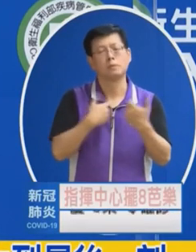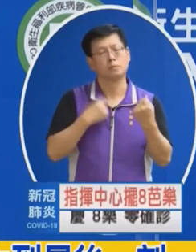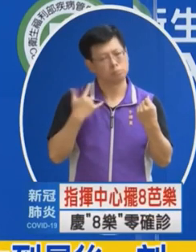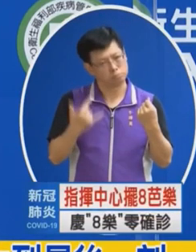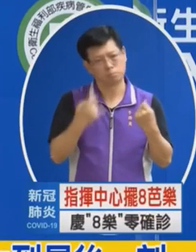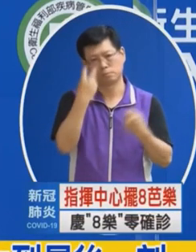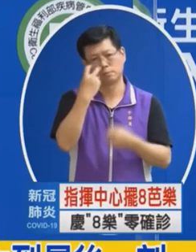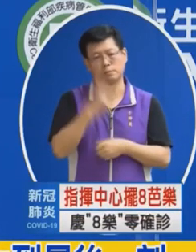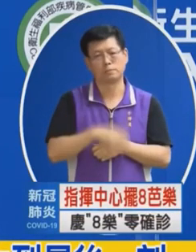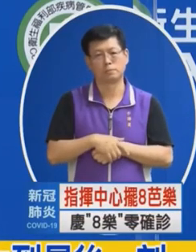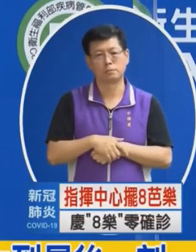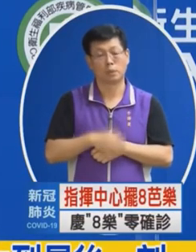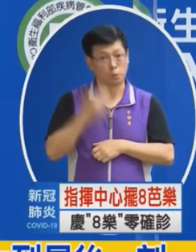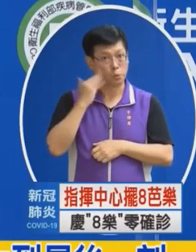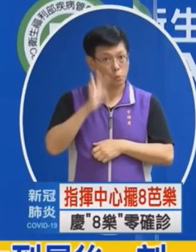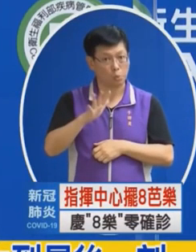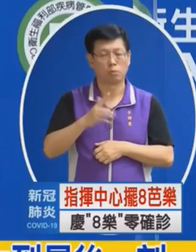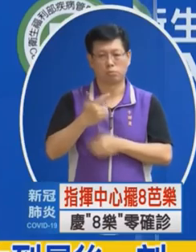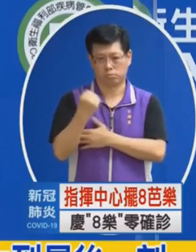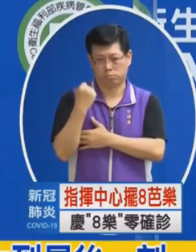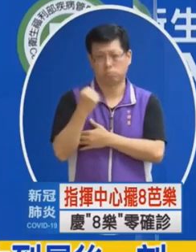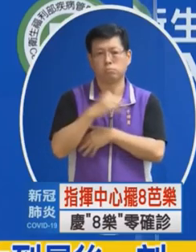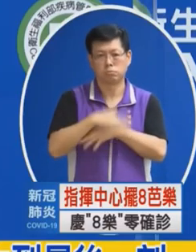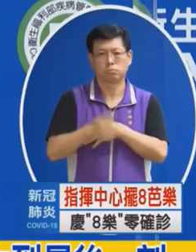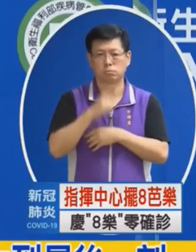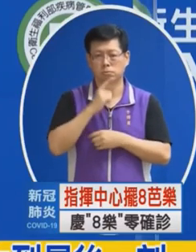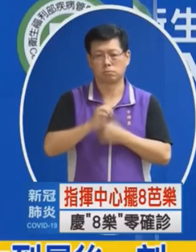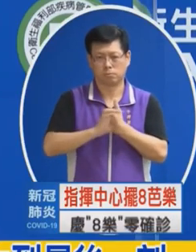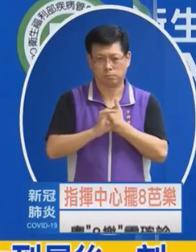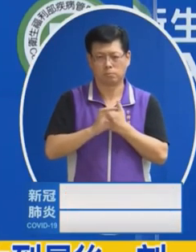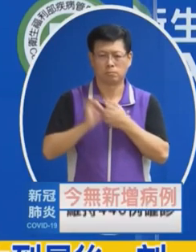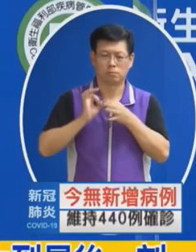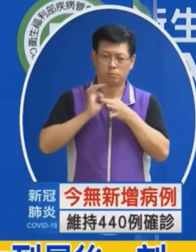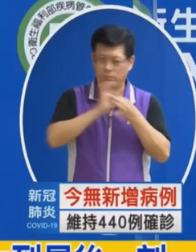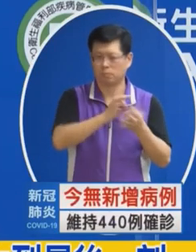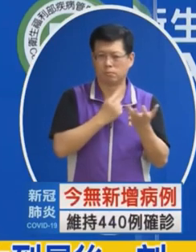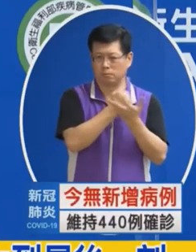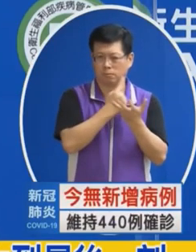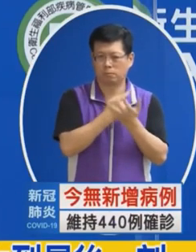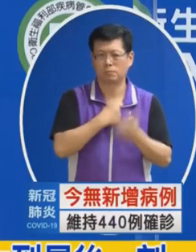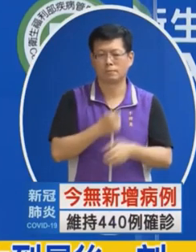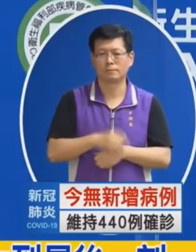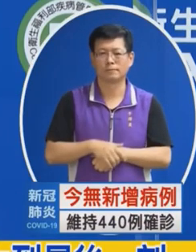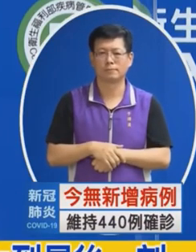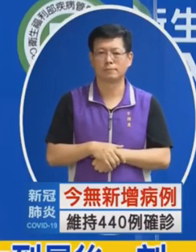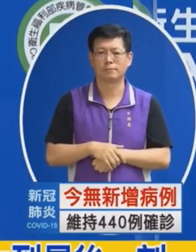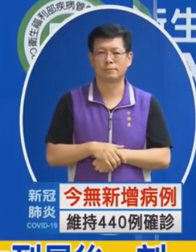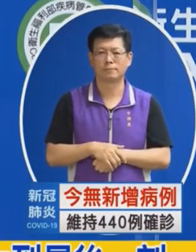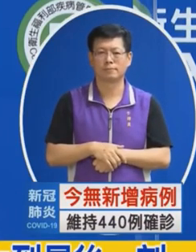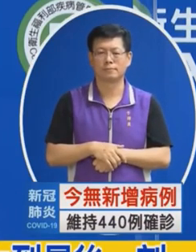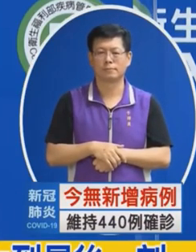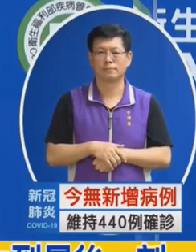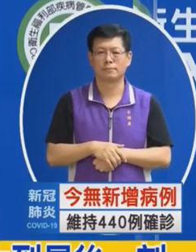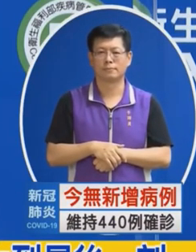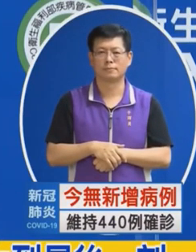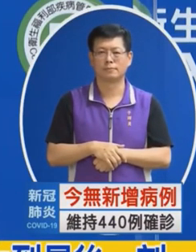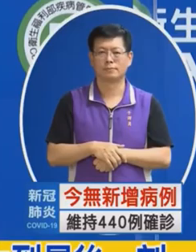的一个态度，不过有我们还是要非常非常积极的去争取。